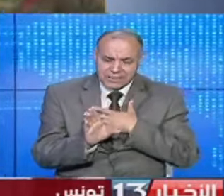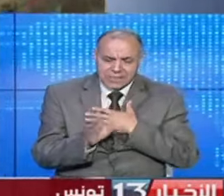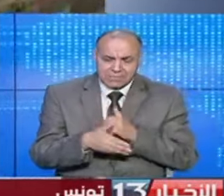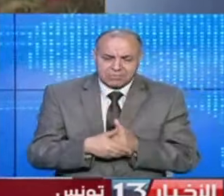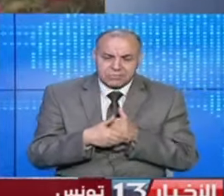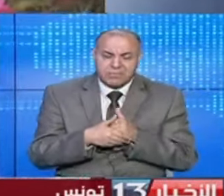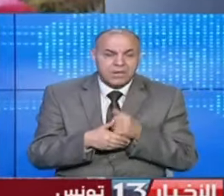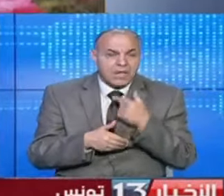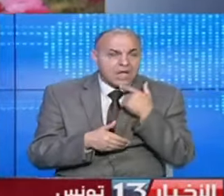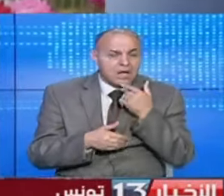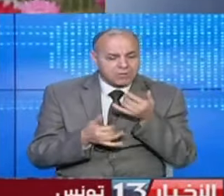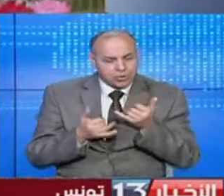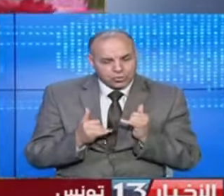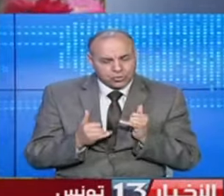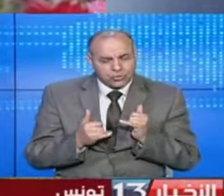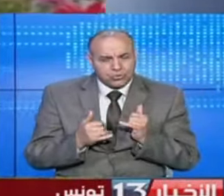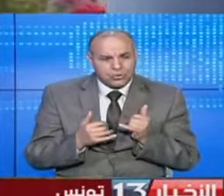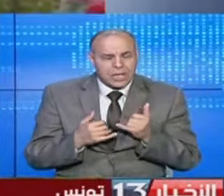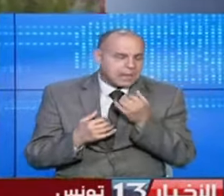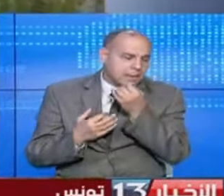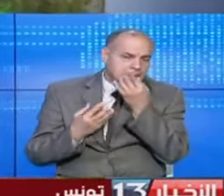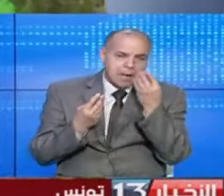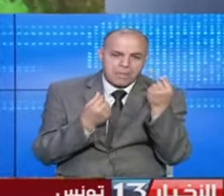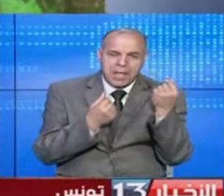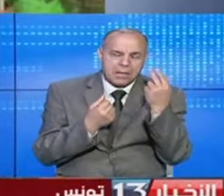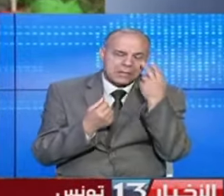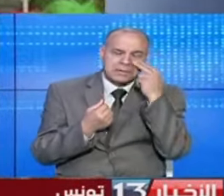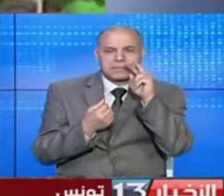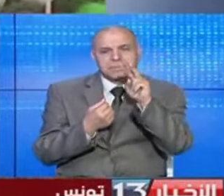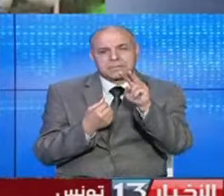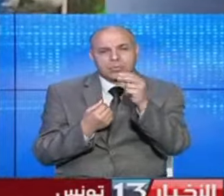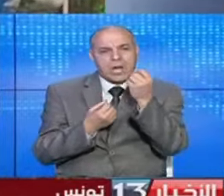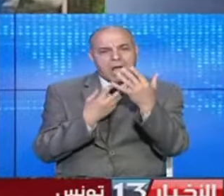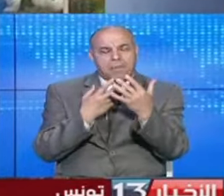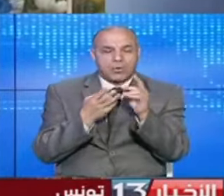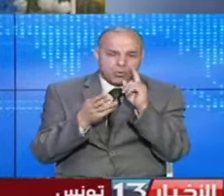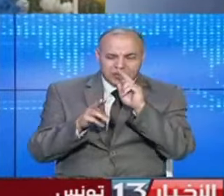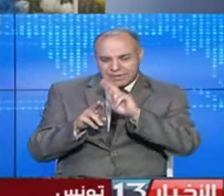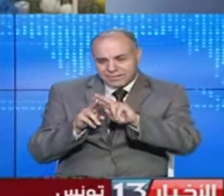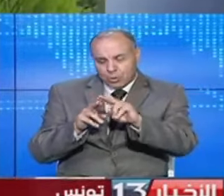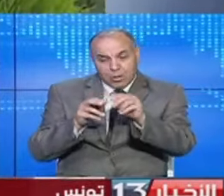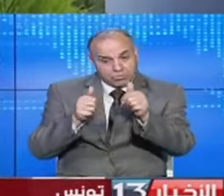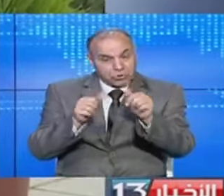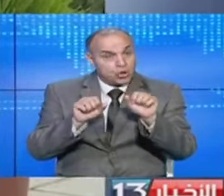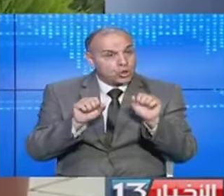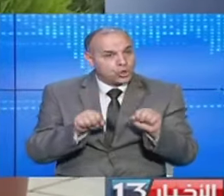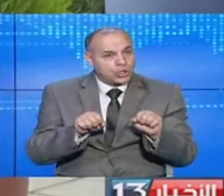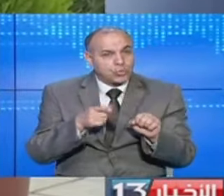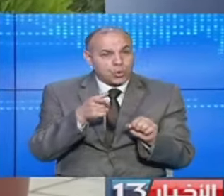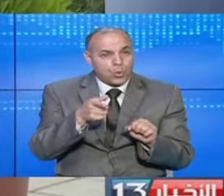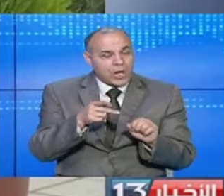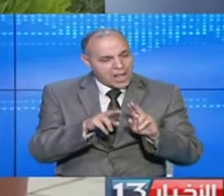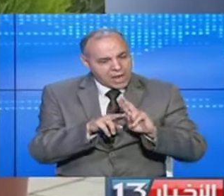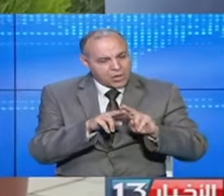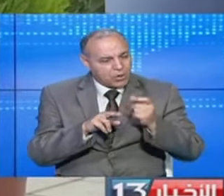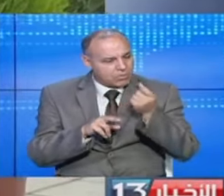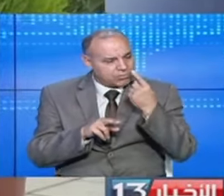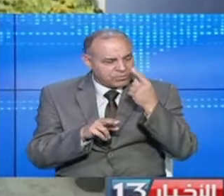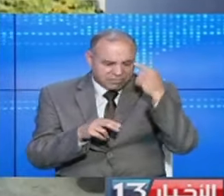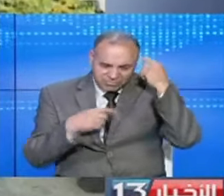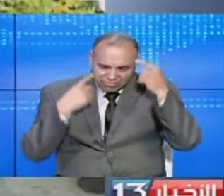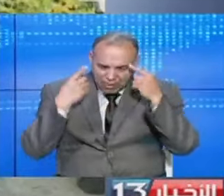الإنسان. فالجلوس وسط الطبيعة أو بين النباتات والاعتناء بها يمكن أن يكون علاجا